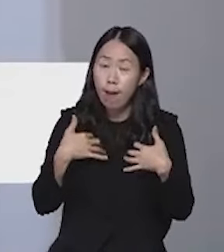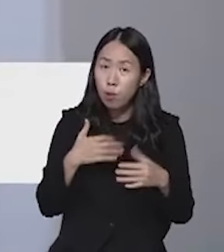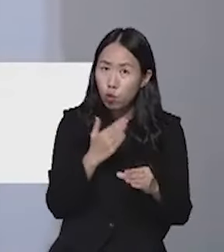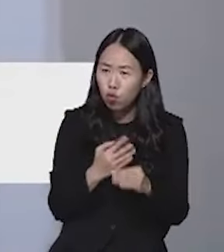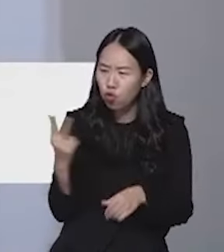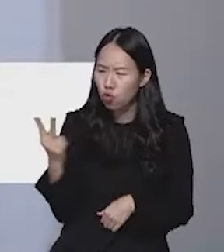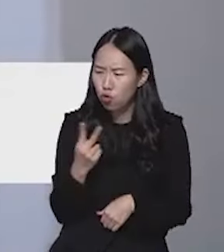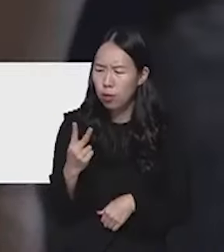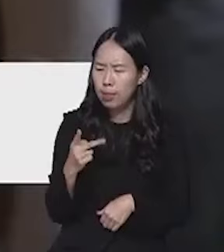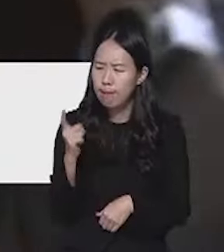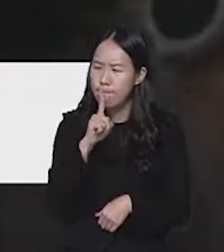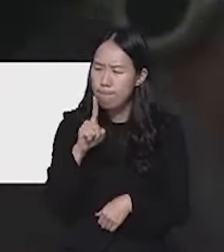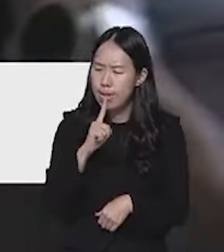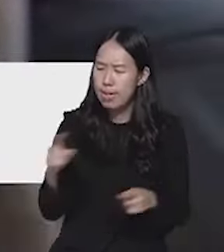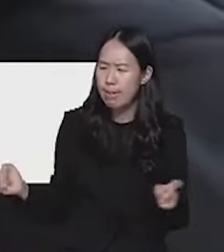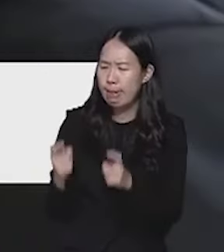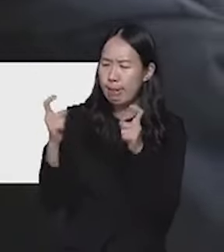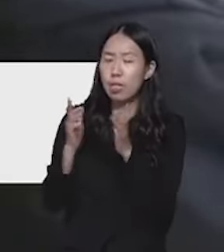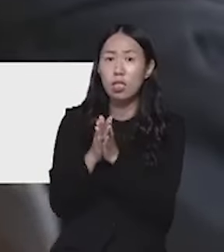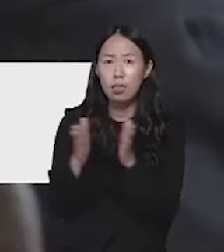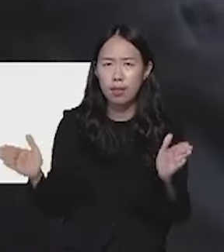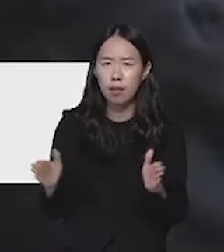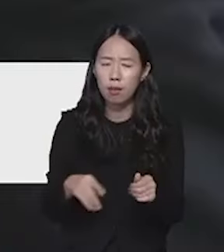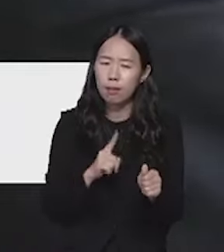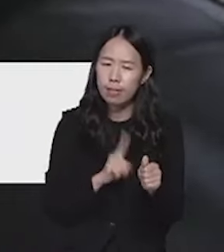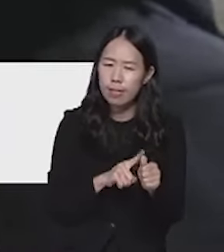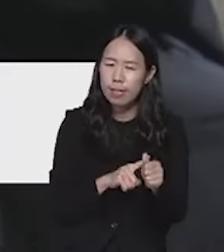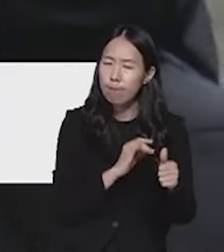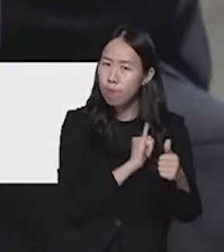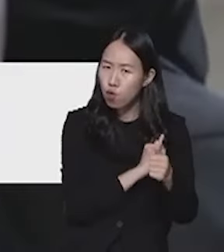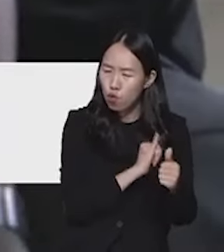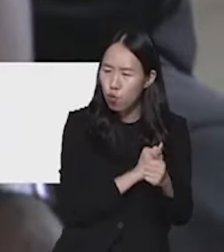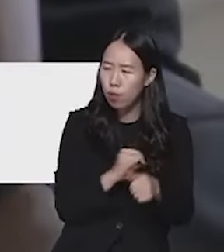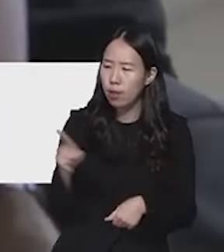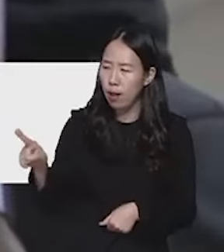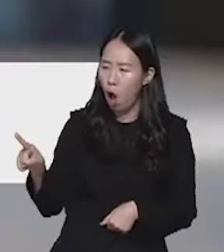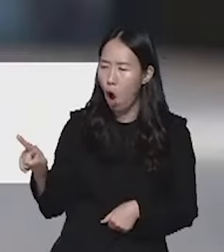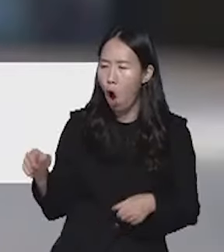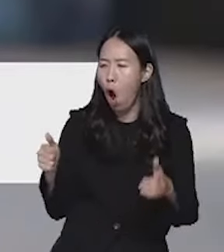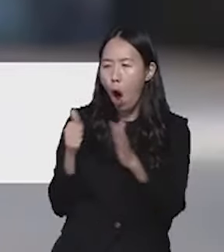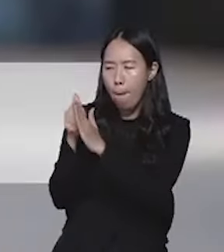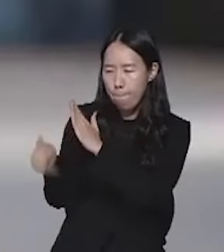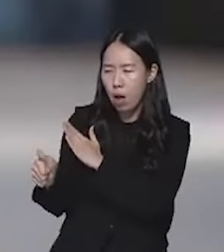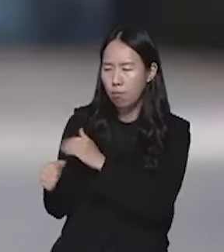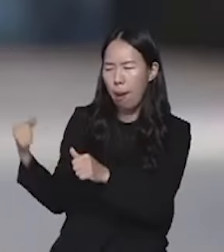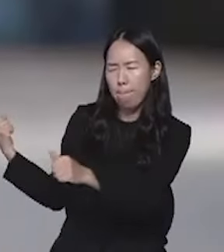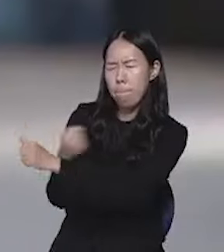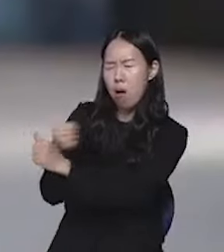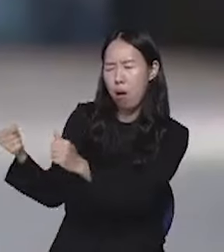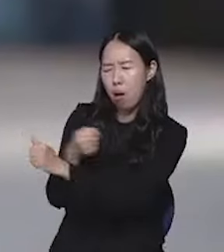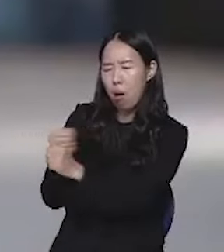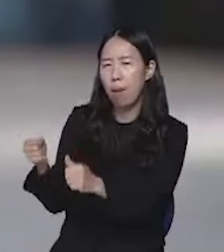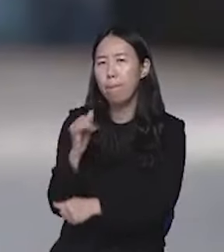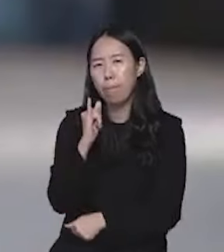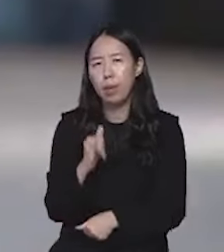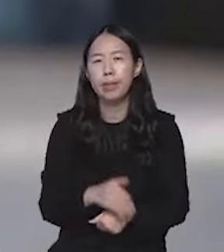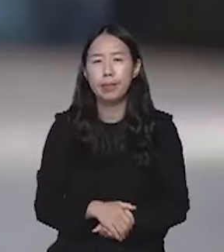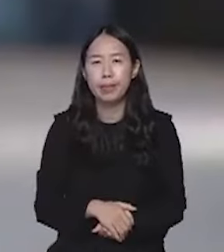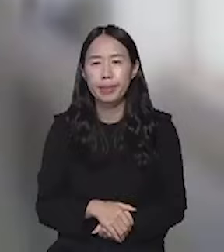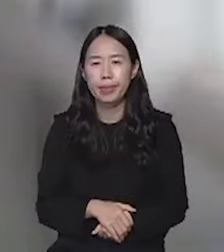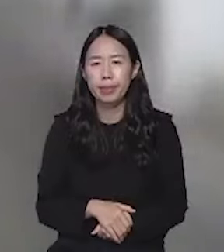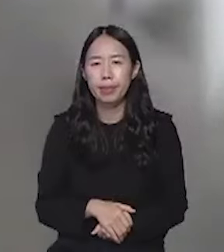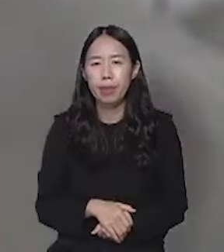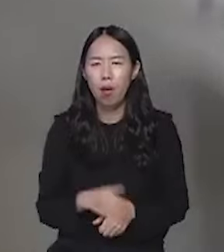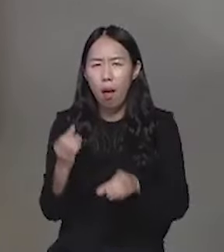두 사람의 말다툼이 시작됐고 A씨는 아내와 함께 피해자를 찾아가 폭행한 것으로 확인됐습니다.